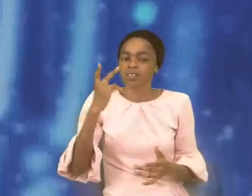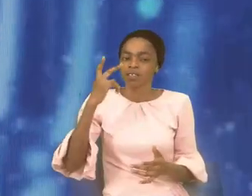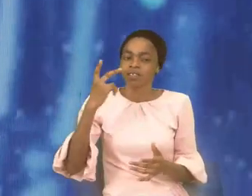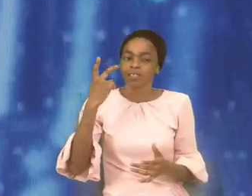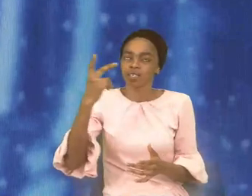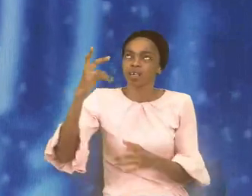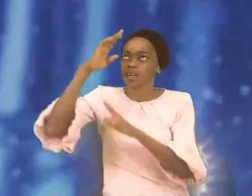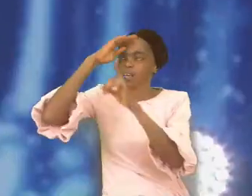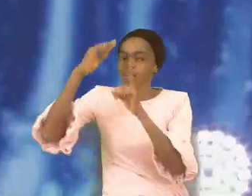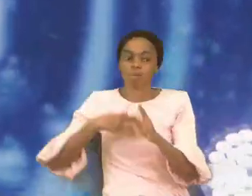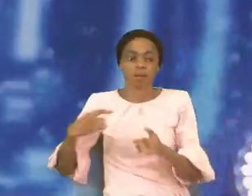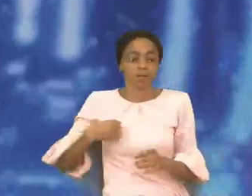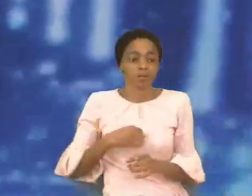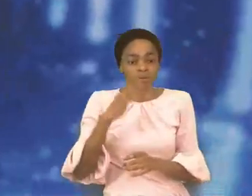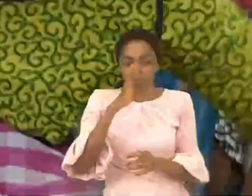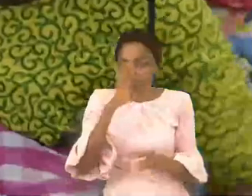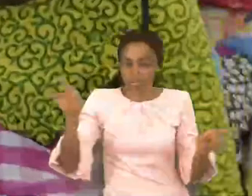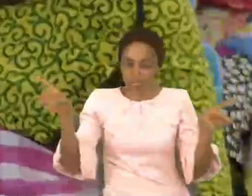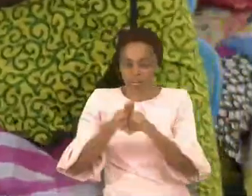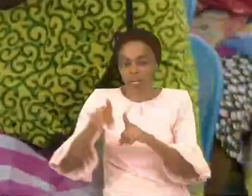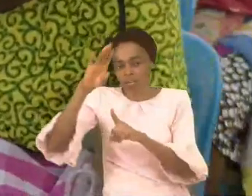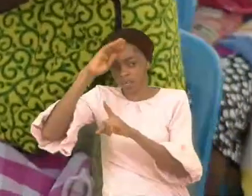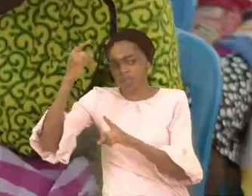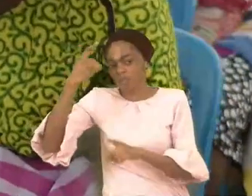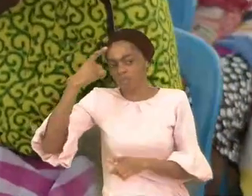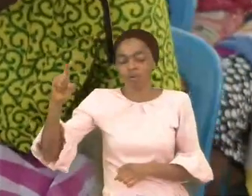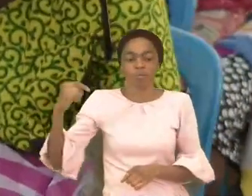verrons, nous serons semblables,